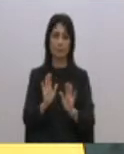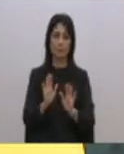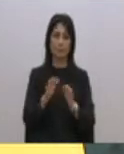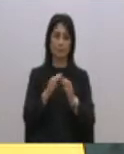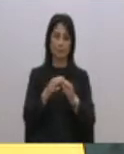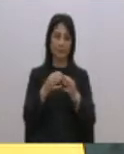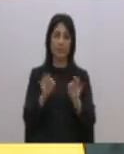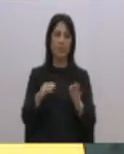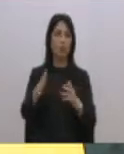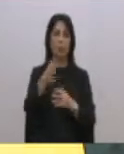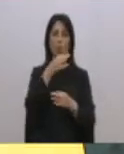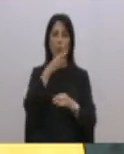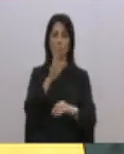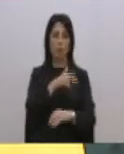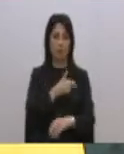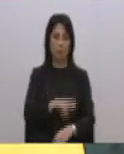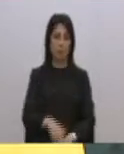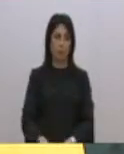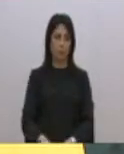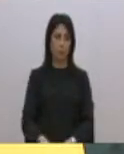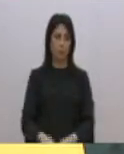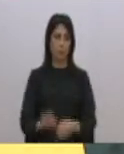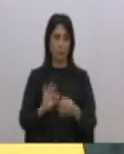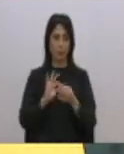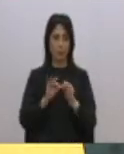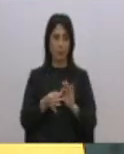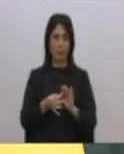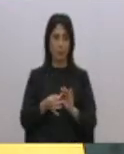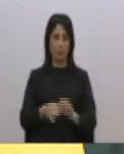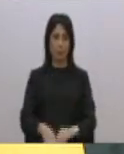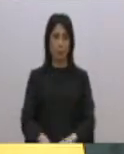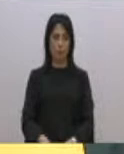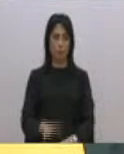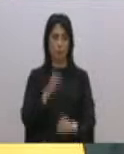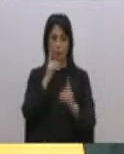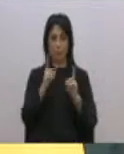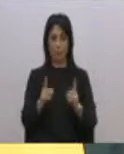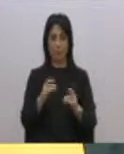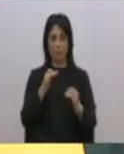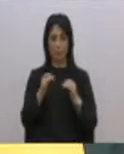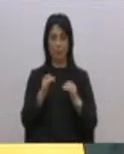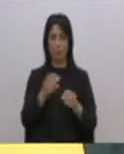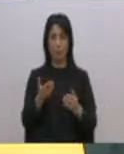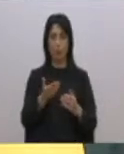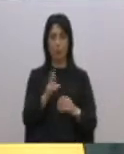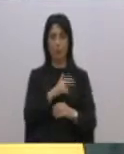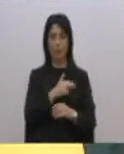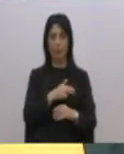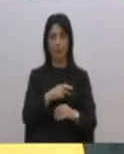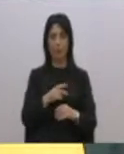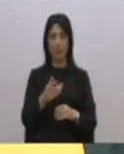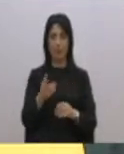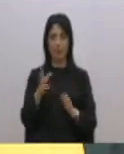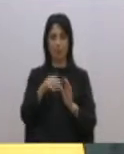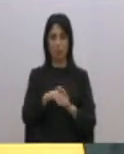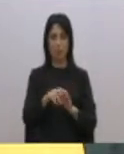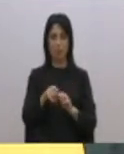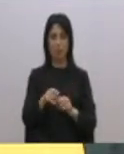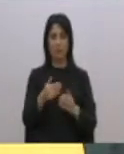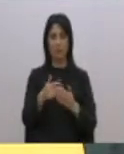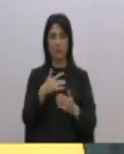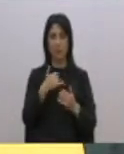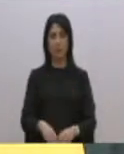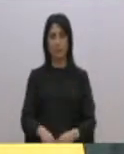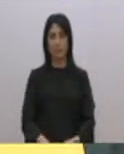თავისუფლება მოქმედებისა და ეს უკვე კონკრეტულ პერიოდზე არის ლაპარაკი თუ რომელი კლინიკა შემოვა ამ ასე ვთქვათ